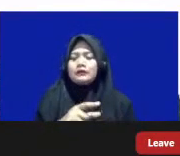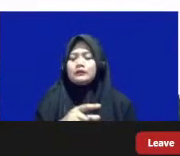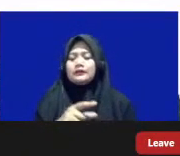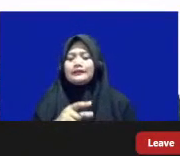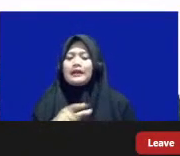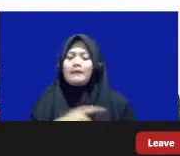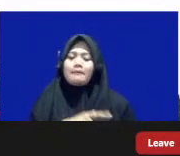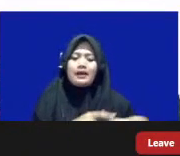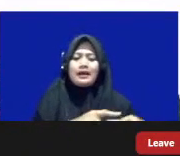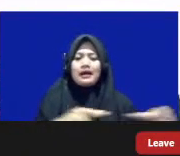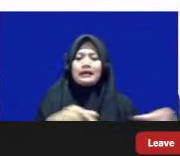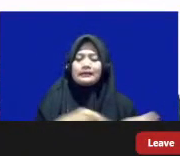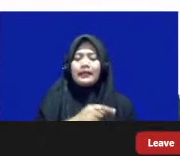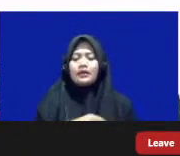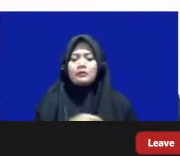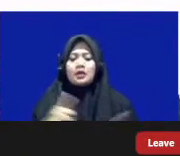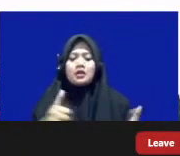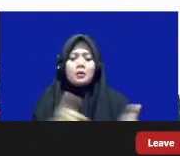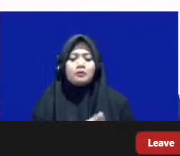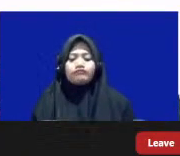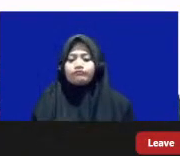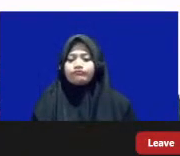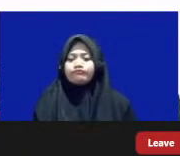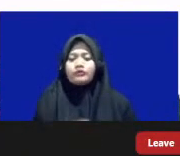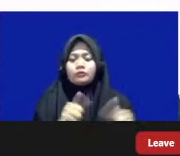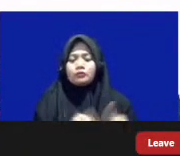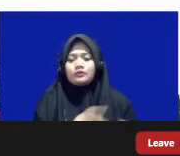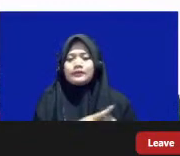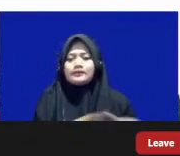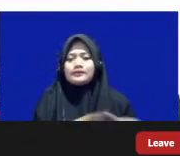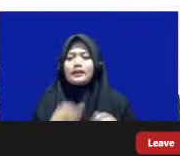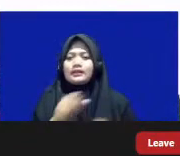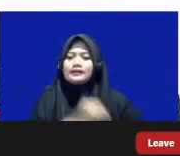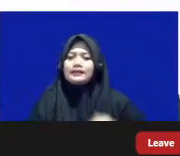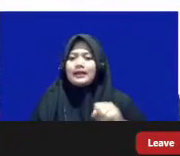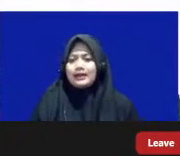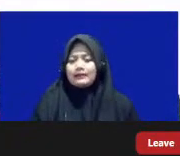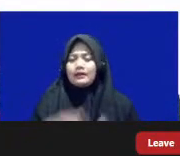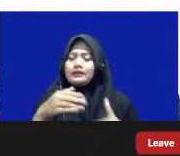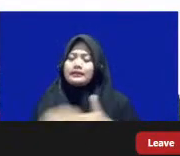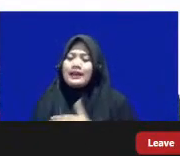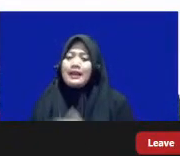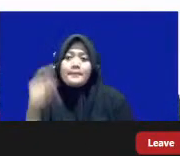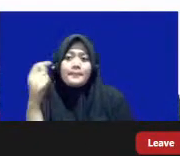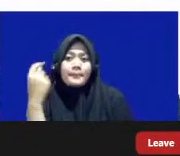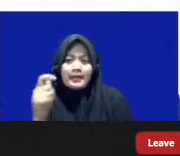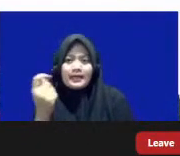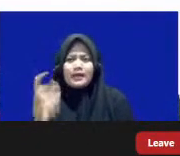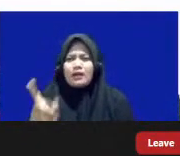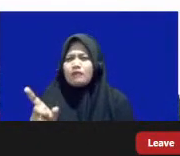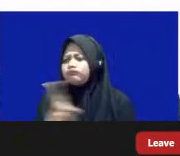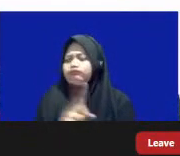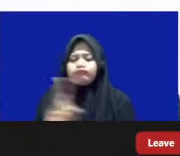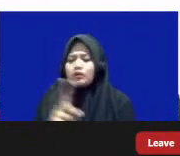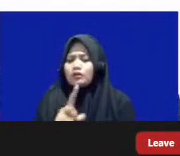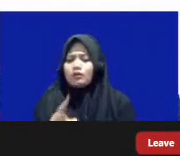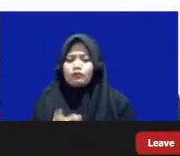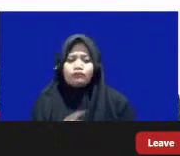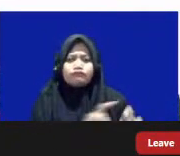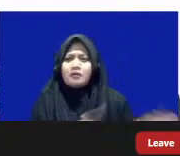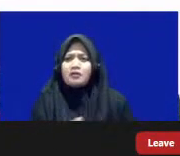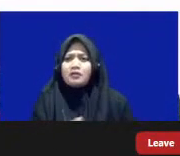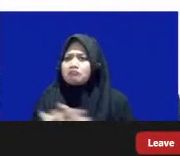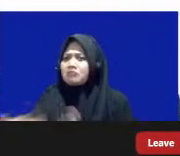dilibatkan mempersiapkan perencanaan kegiatan. Di dalam Tagana tidak membeda-bedakan lelaki dan